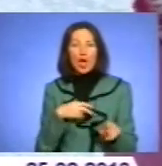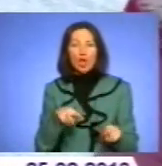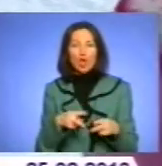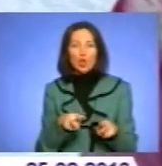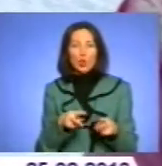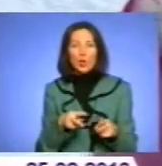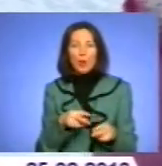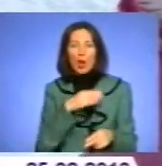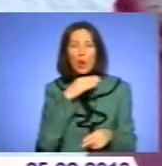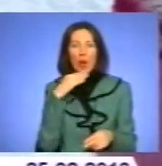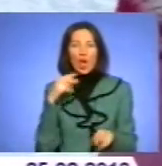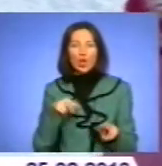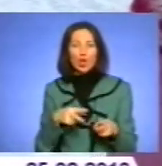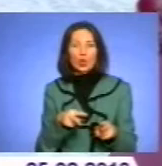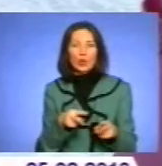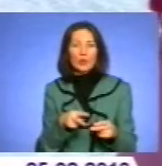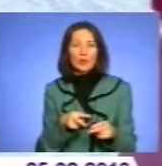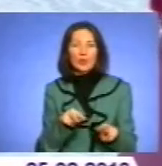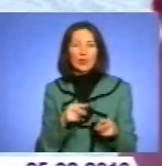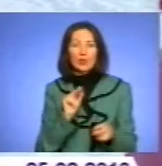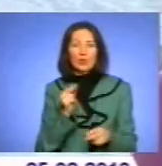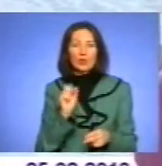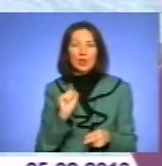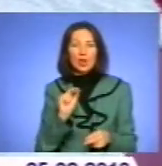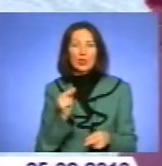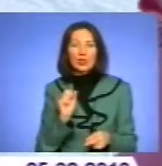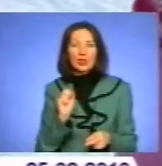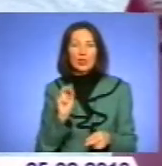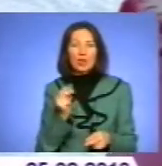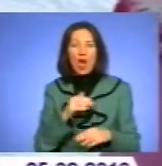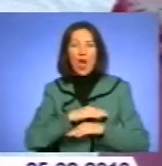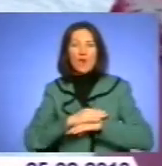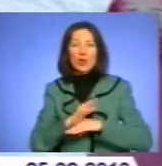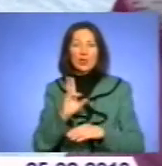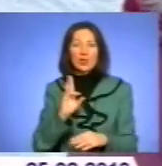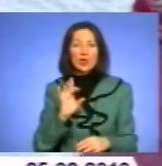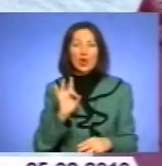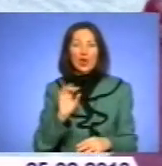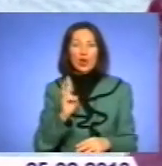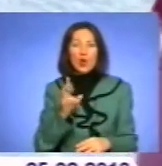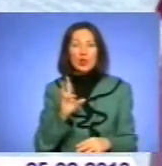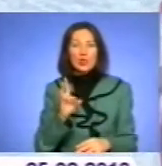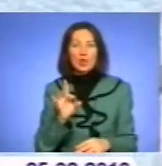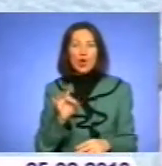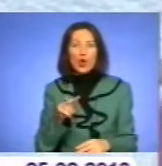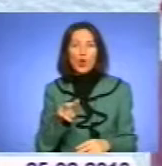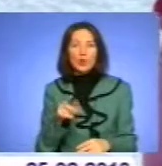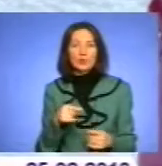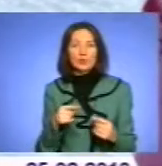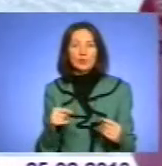Ми так багато там танцюємо ча-ча-ча, вальс, рок-н-рол, таке всяке. А чим би ще хотіла